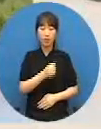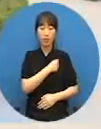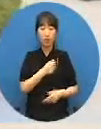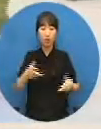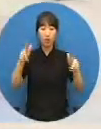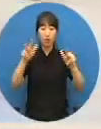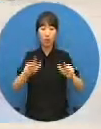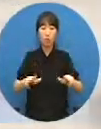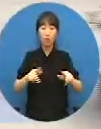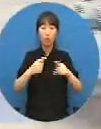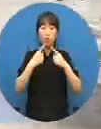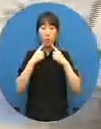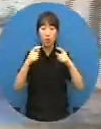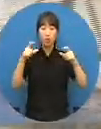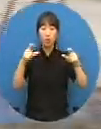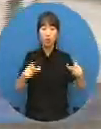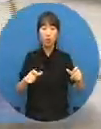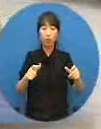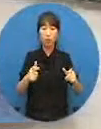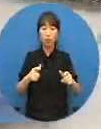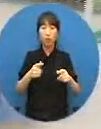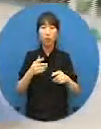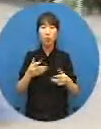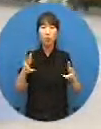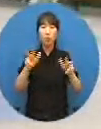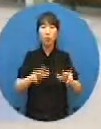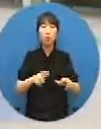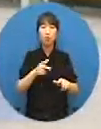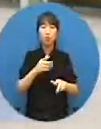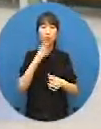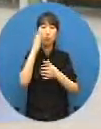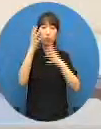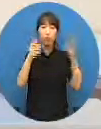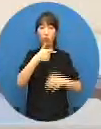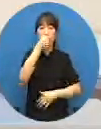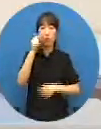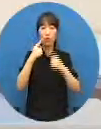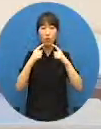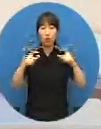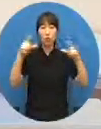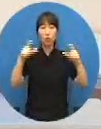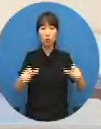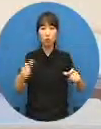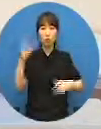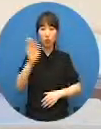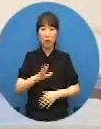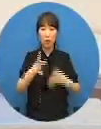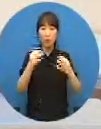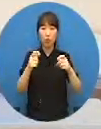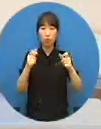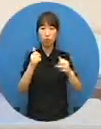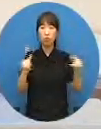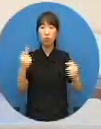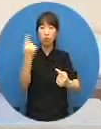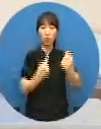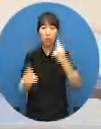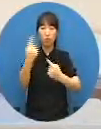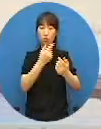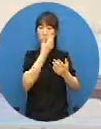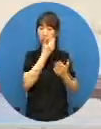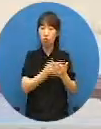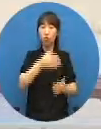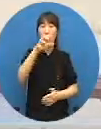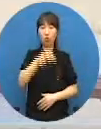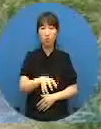답십리공원은 배봉상공원과 더불어 공원녹지가 부족한 동대문구에서 많은 국민들이 찾는 소중한